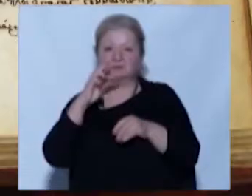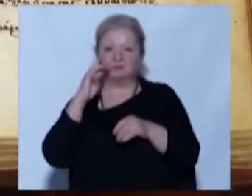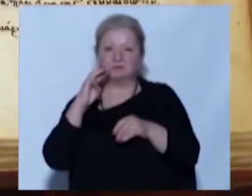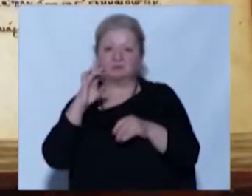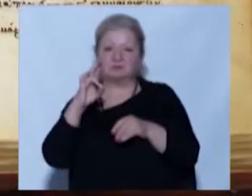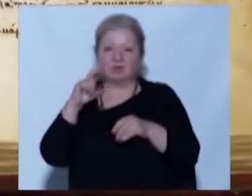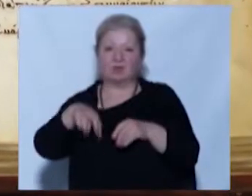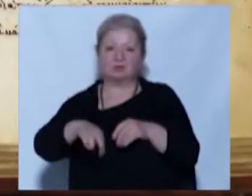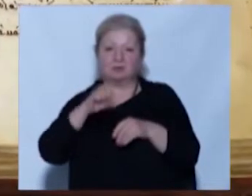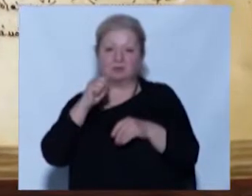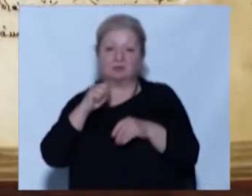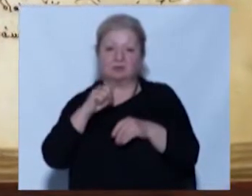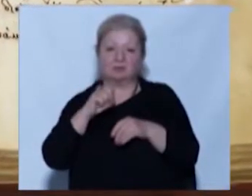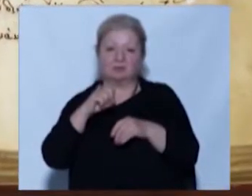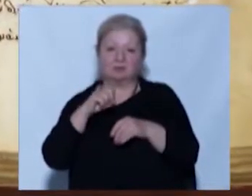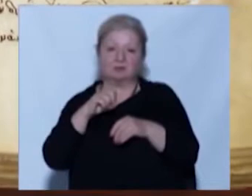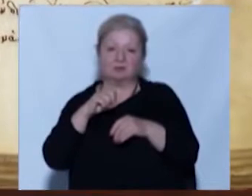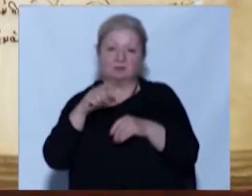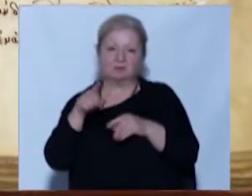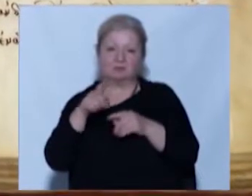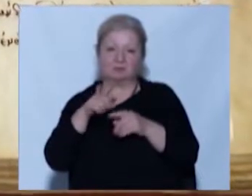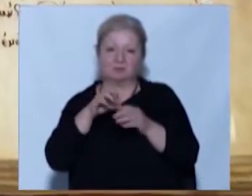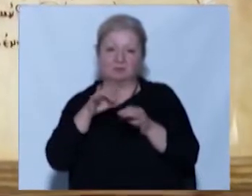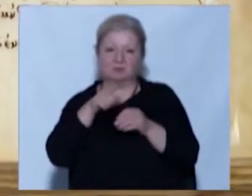ბიზანტიური წყარო ალექსია და ანა კომნენოსისა.